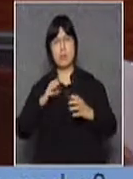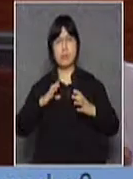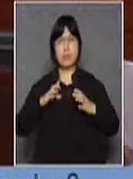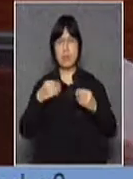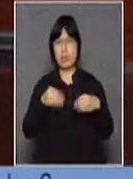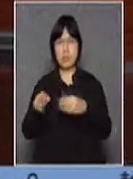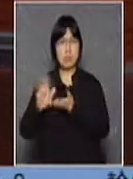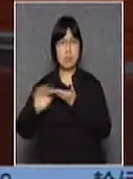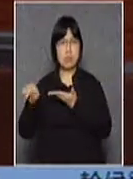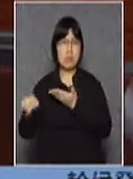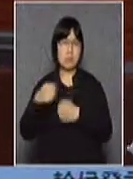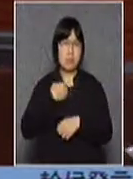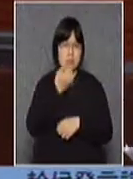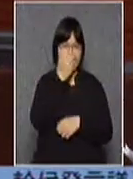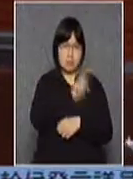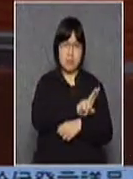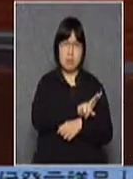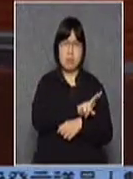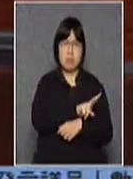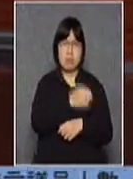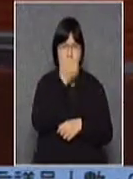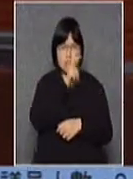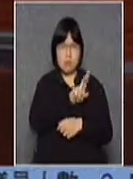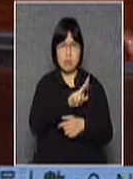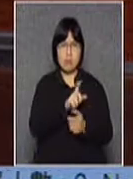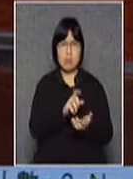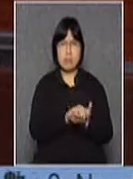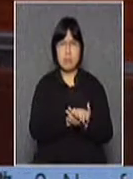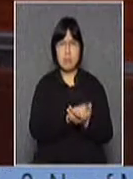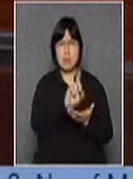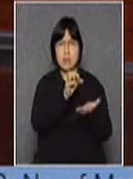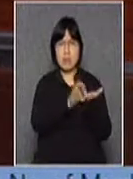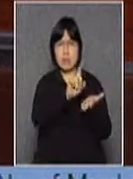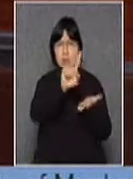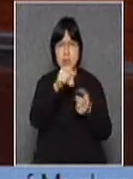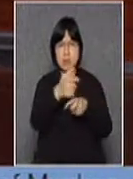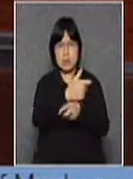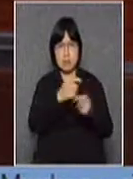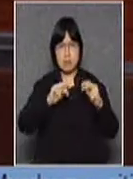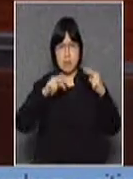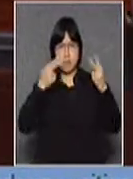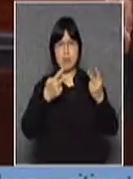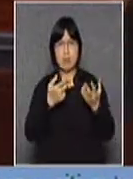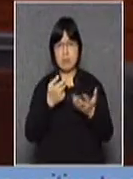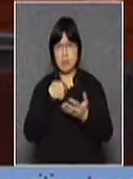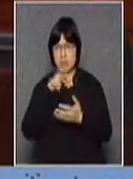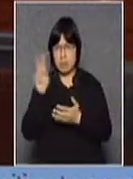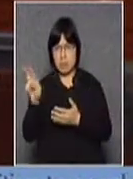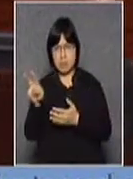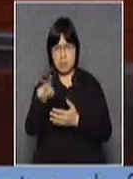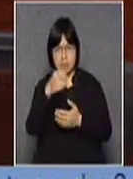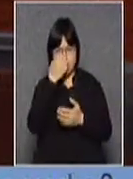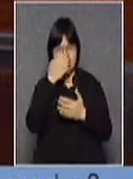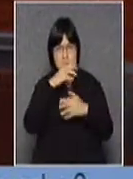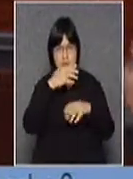嘅，香港亦都係一樣啊嘛。你哪一個地區做經濟發展，你要看全港的規